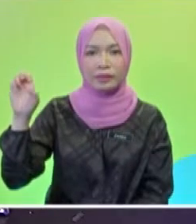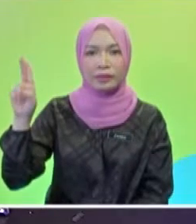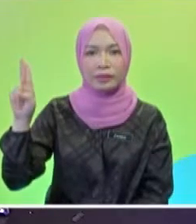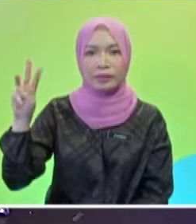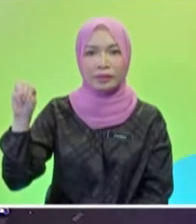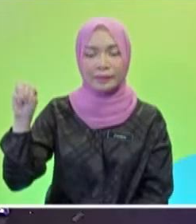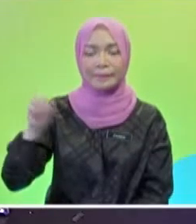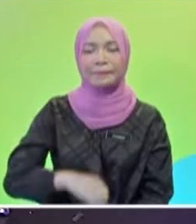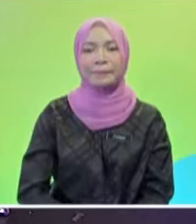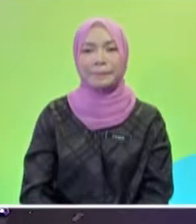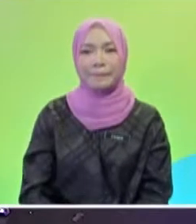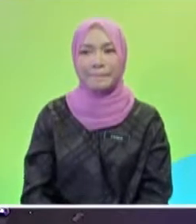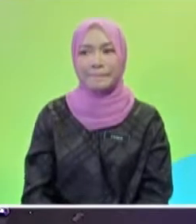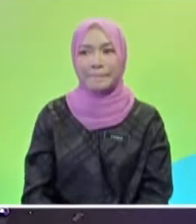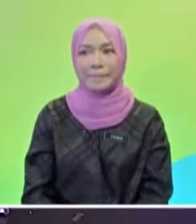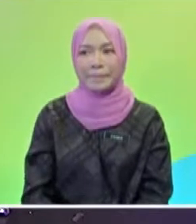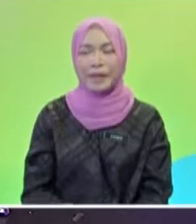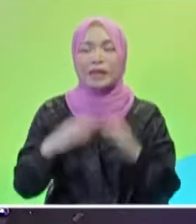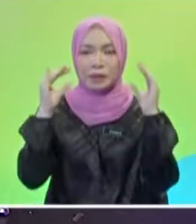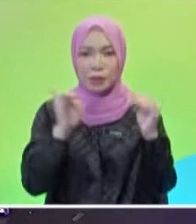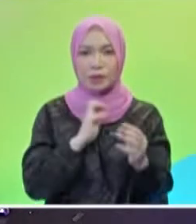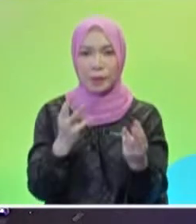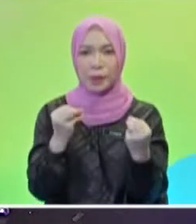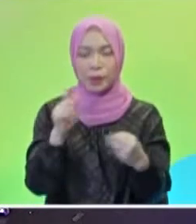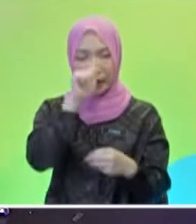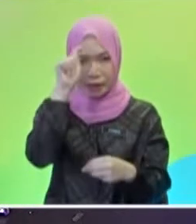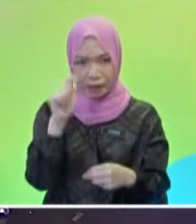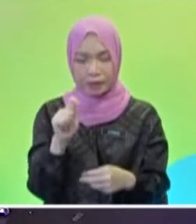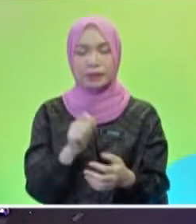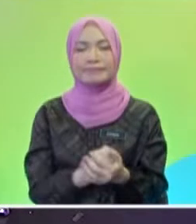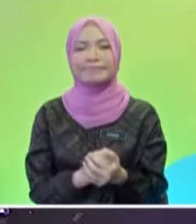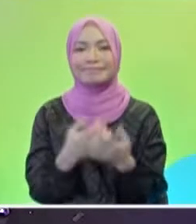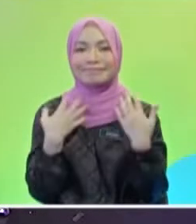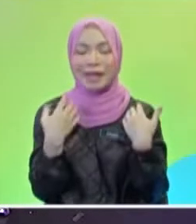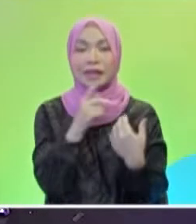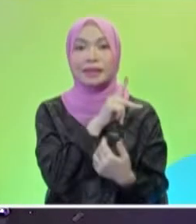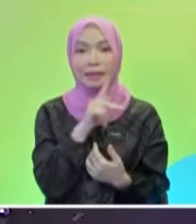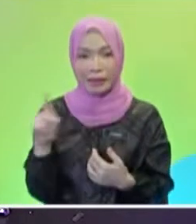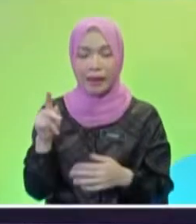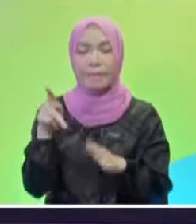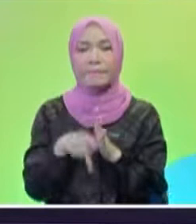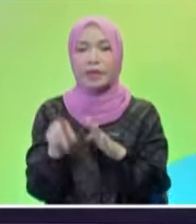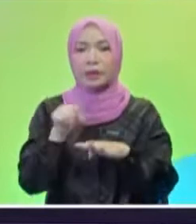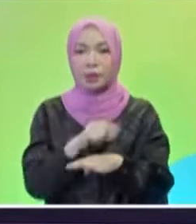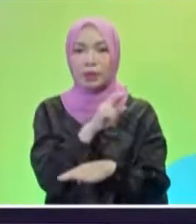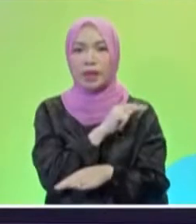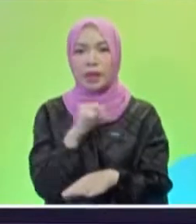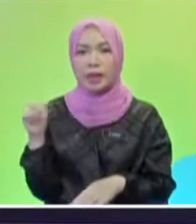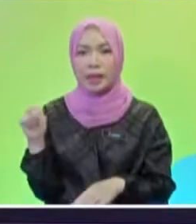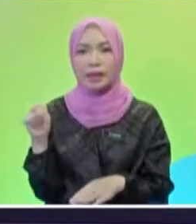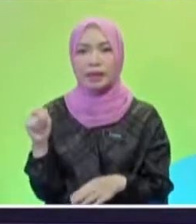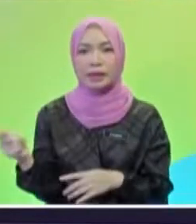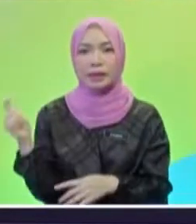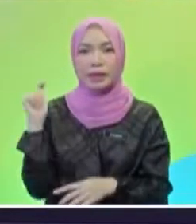Malaysia pun negara yang panas Adakah penggunaan tenaga daripada Solo atau juliatun